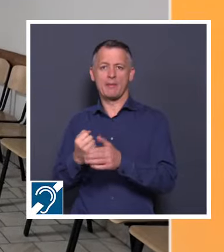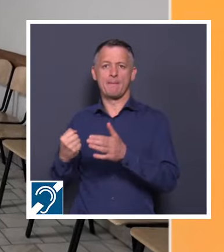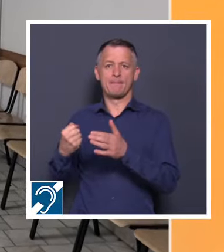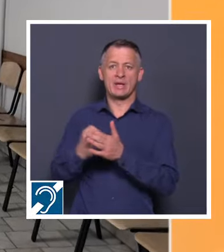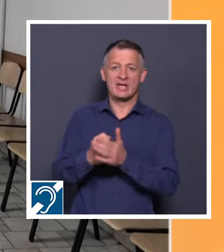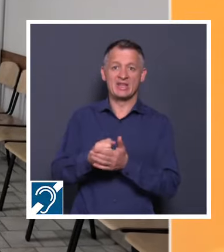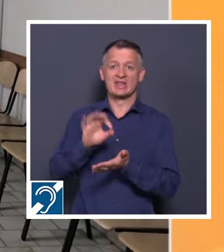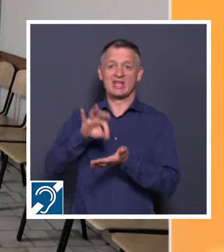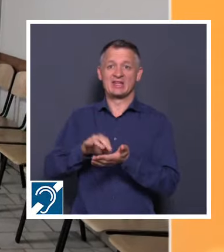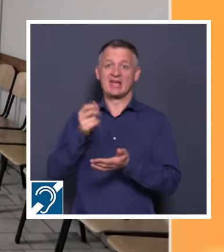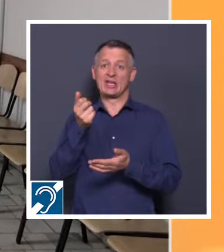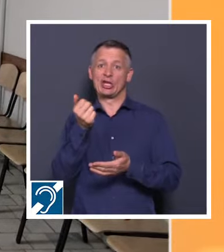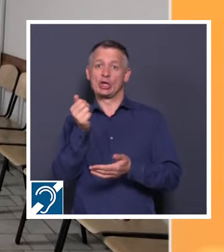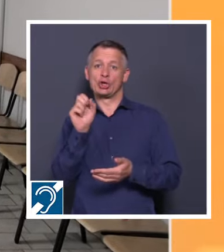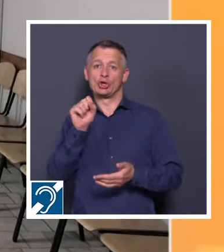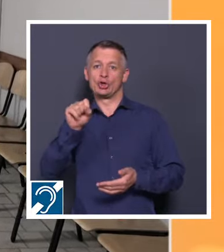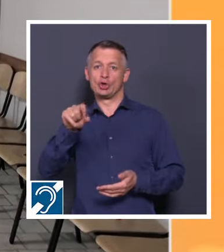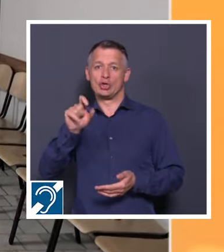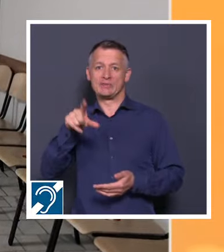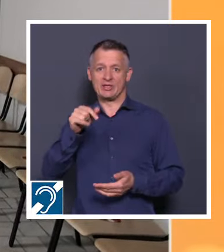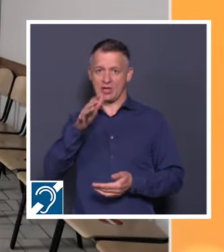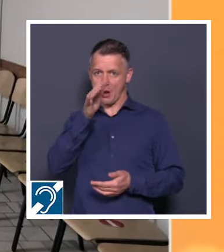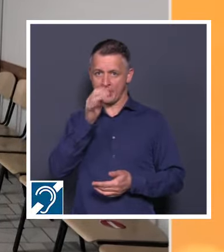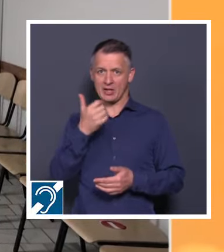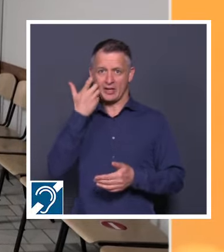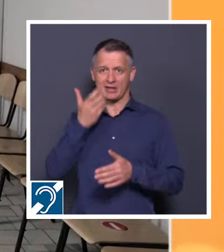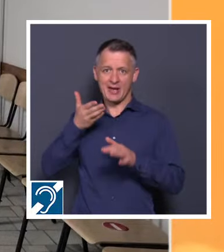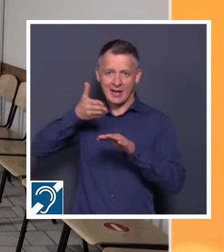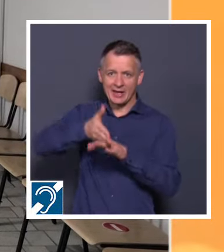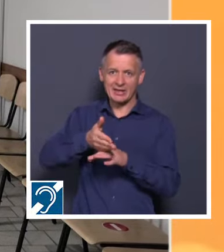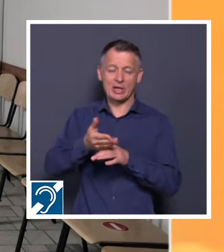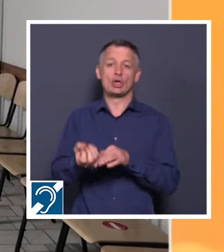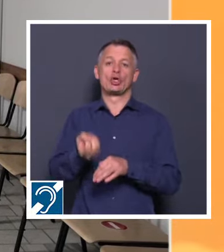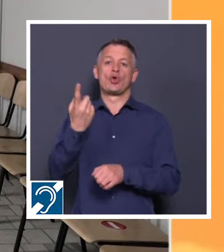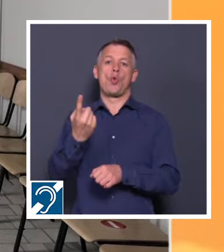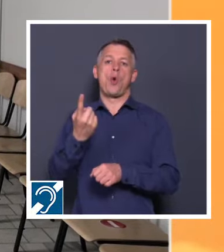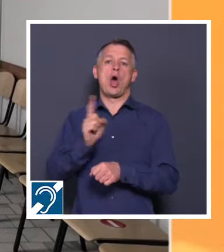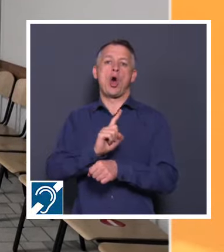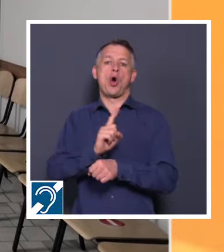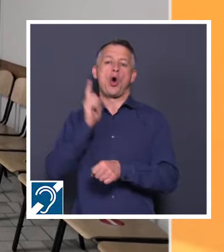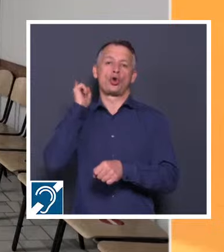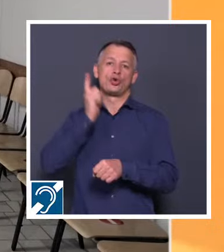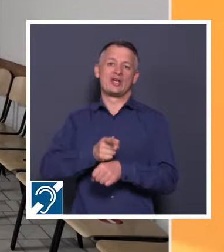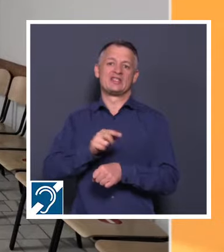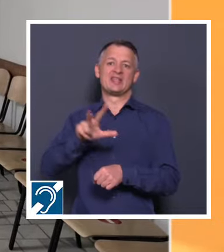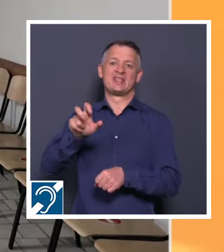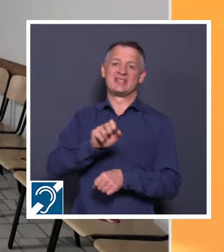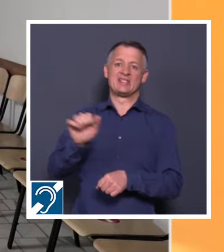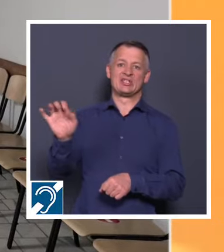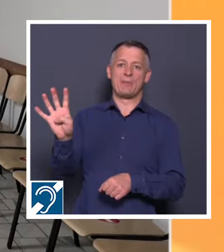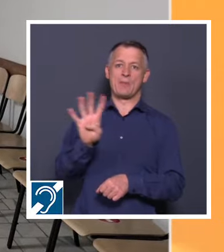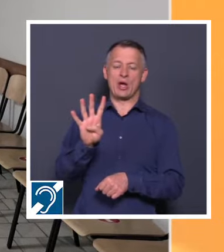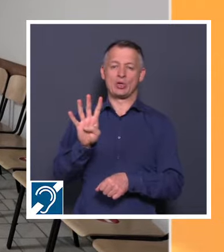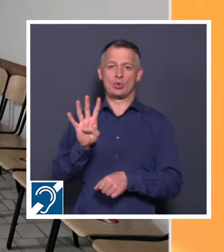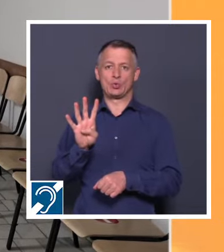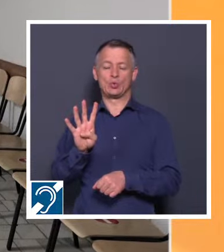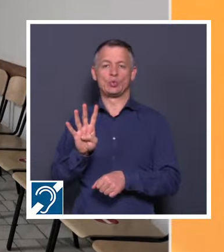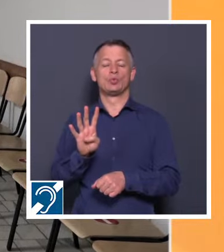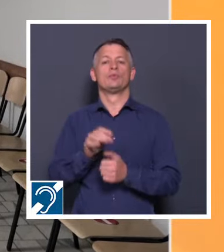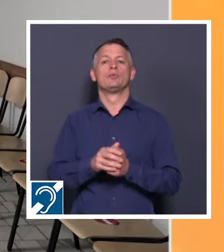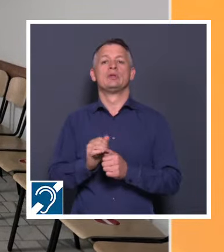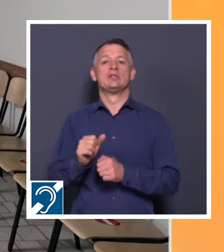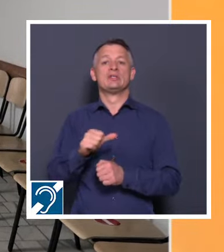12 aprilie, când a intrat în vigoare noua ordonanță 34, singurele scutite de